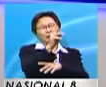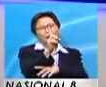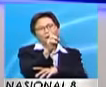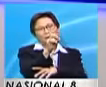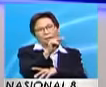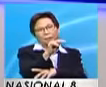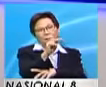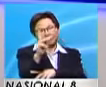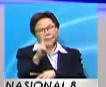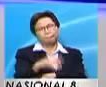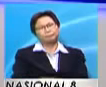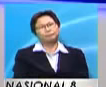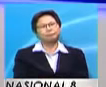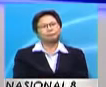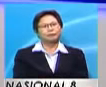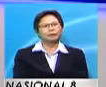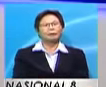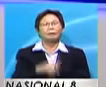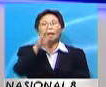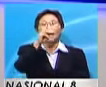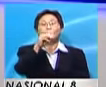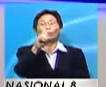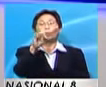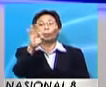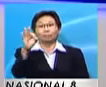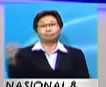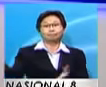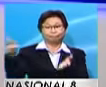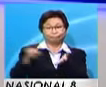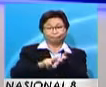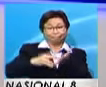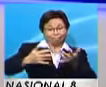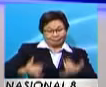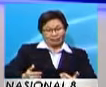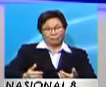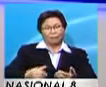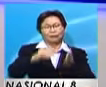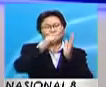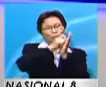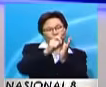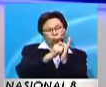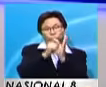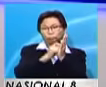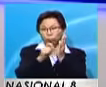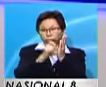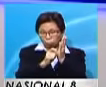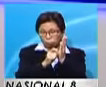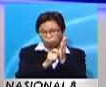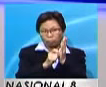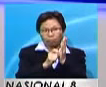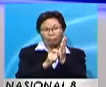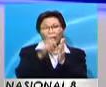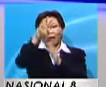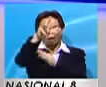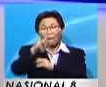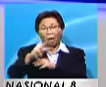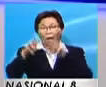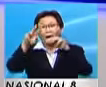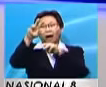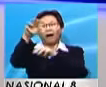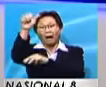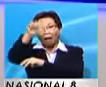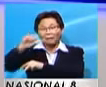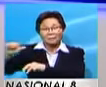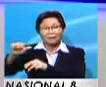pengingkar Kawasaki dengke kementerian keuangan dalam suatu kenyataan hari ini berkata artikel yang disiarkan oleh Nike Ocean review pada